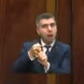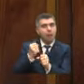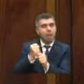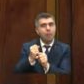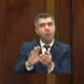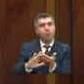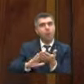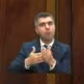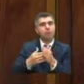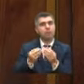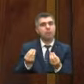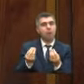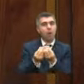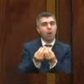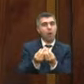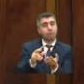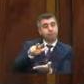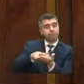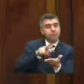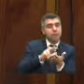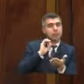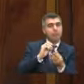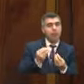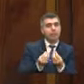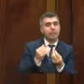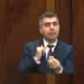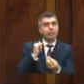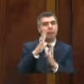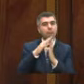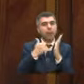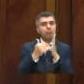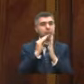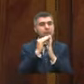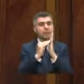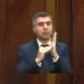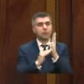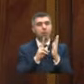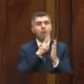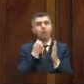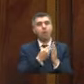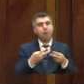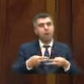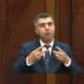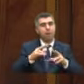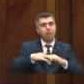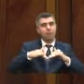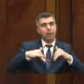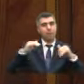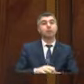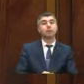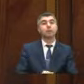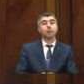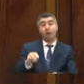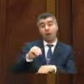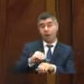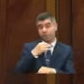لهذه الالتزامات التي كانت مجسدة ولا تزال في البرنامج الحكومي الذي قدمناه أمامكم. وأريد أن أقول